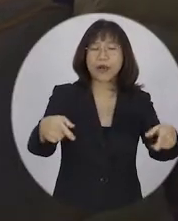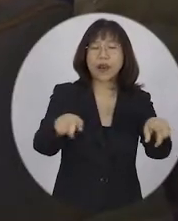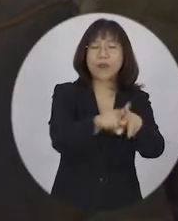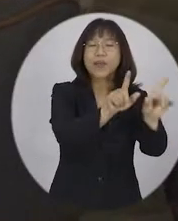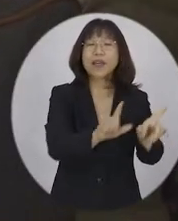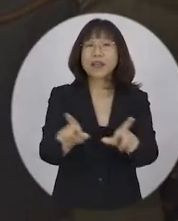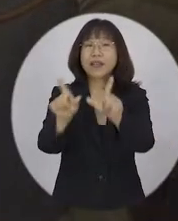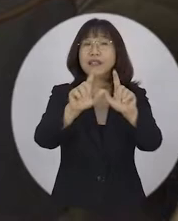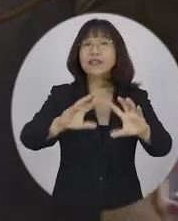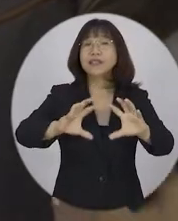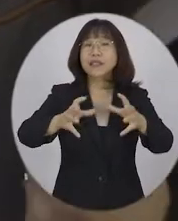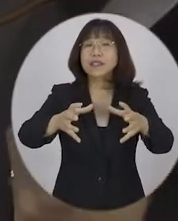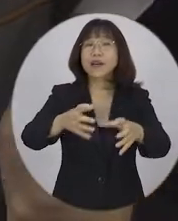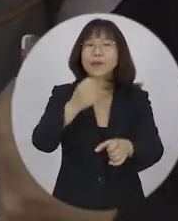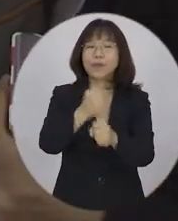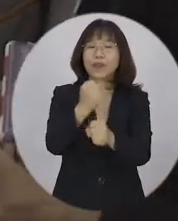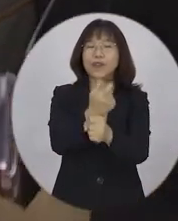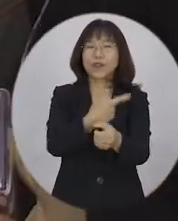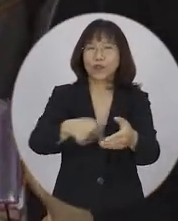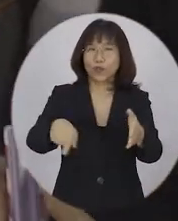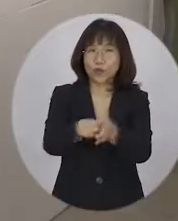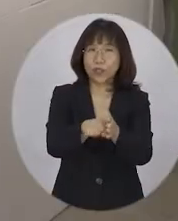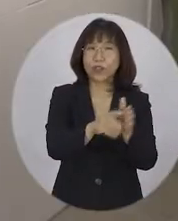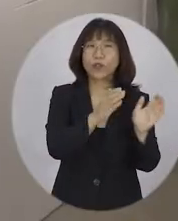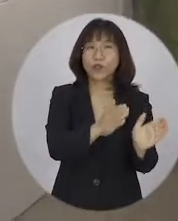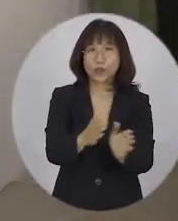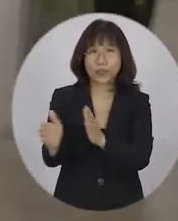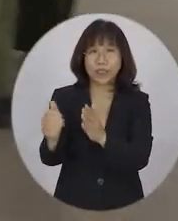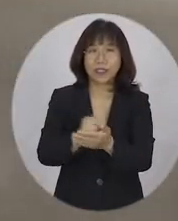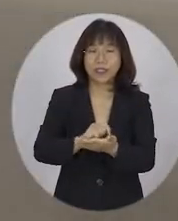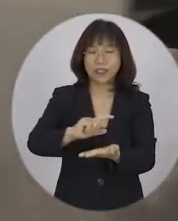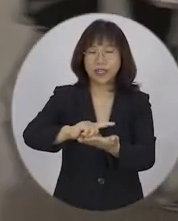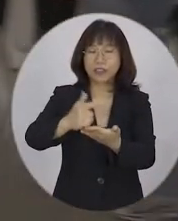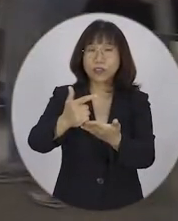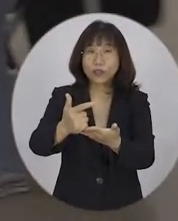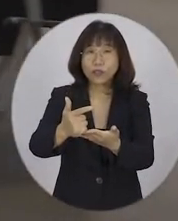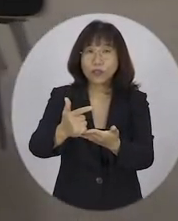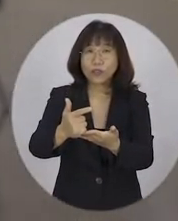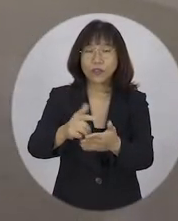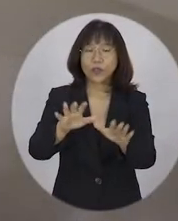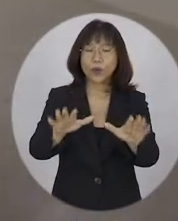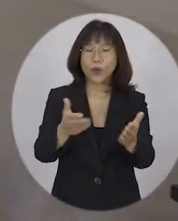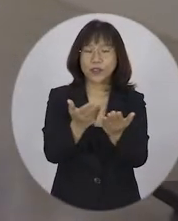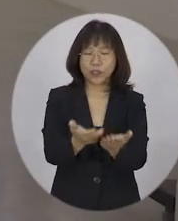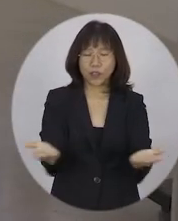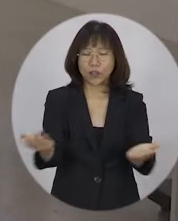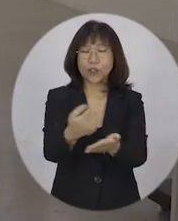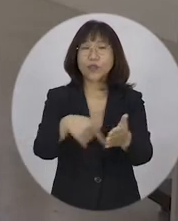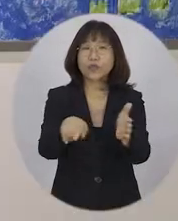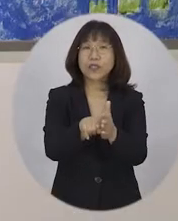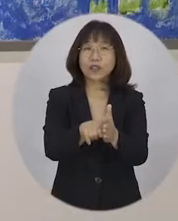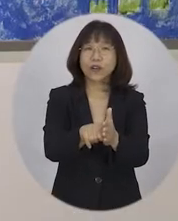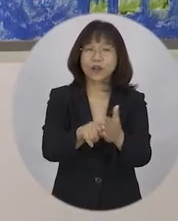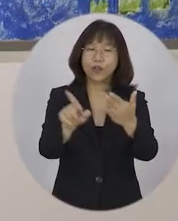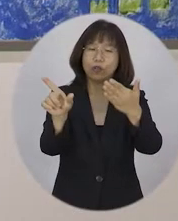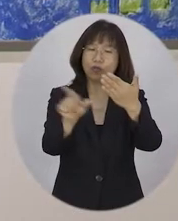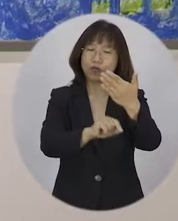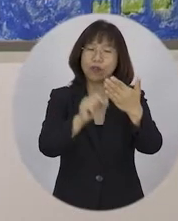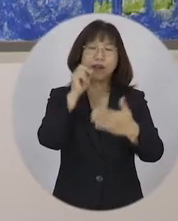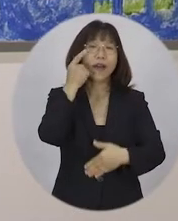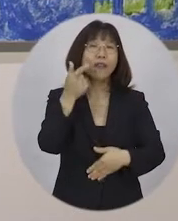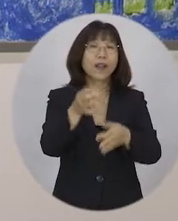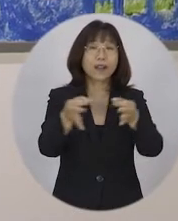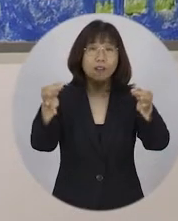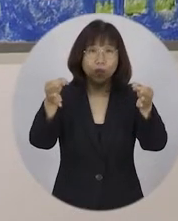함께 살아가는 좋은 세상을 만들기 위해 마련됐습니다 강서구 정신건강복지센터에서는 이번 전시를 위해